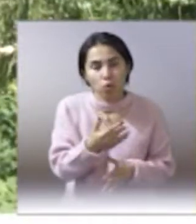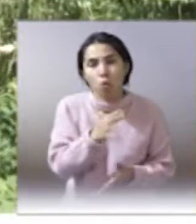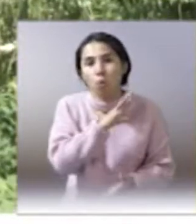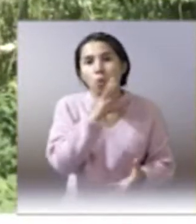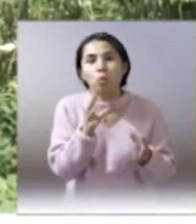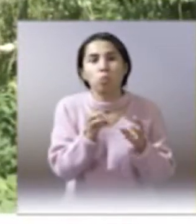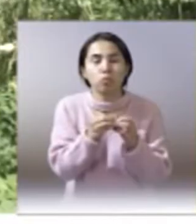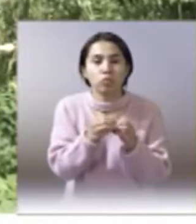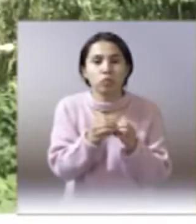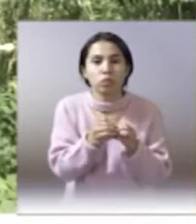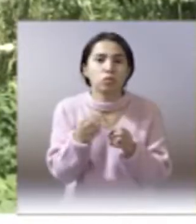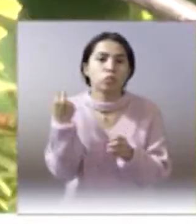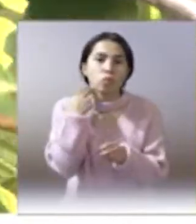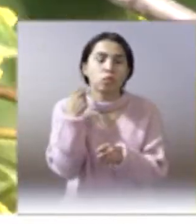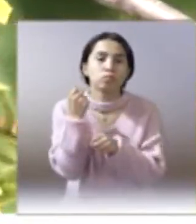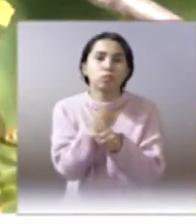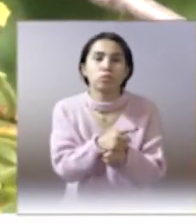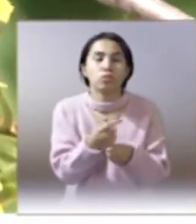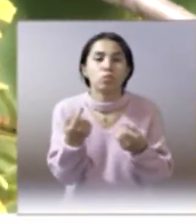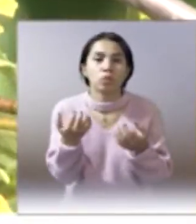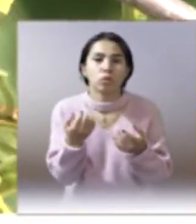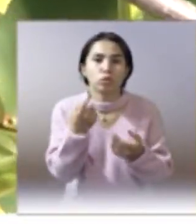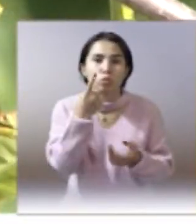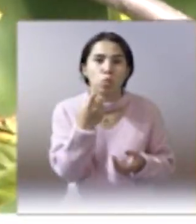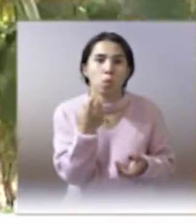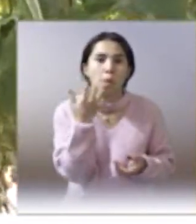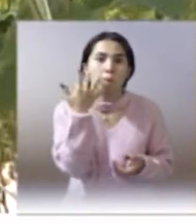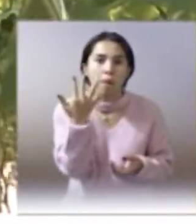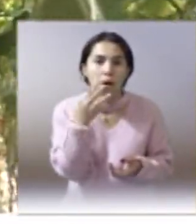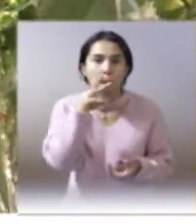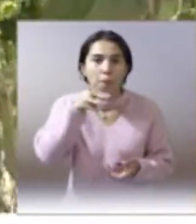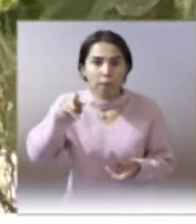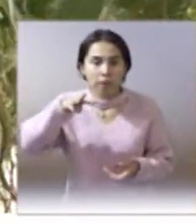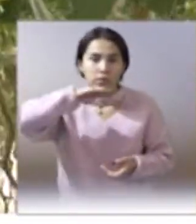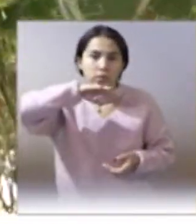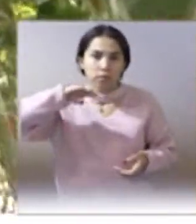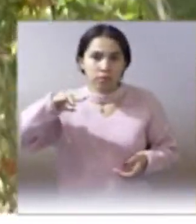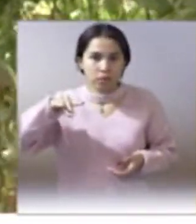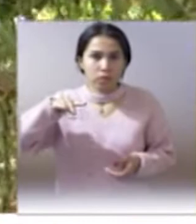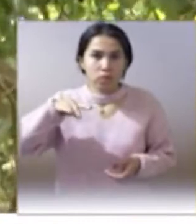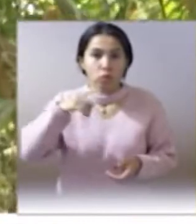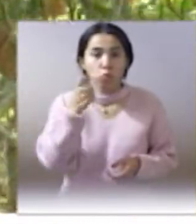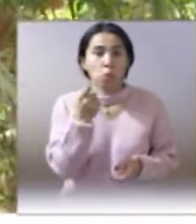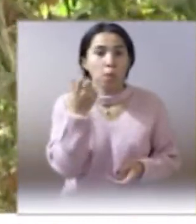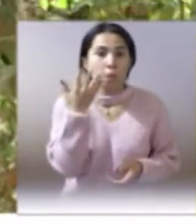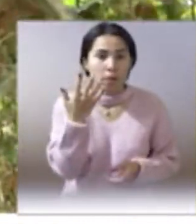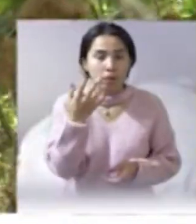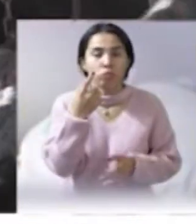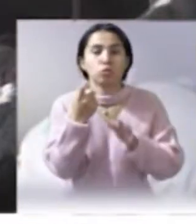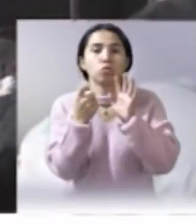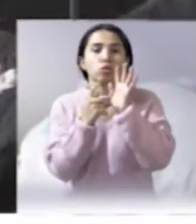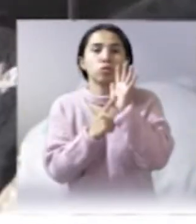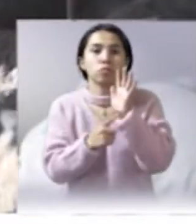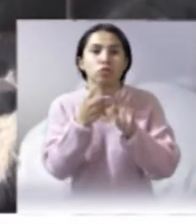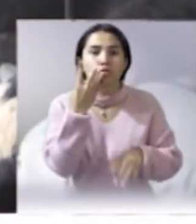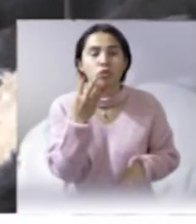к перерабатывающему предприятию. За счет этого ожидается, что нагрузка по переработке молока увеличится от 56%